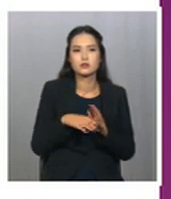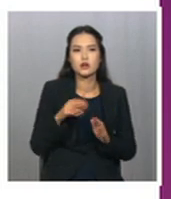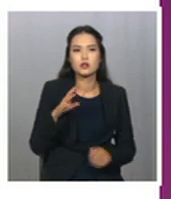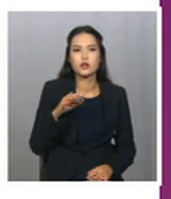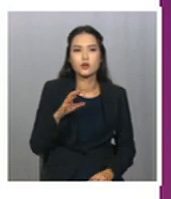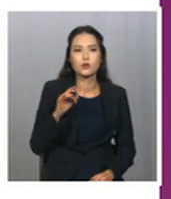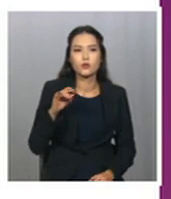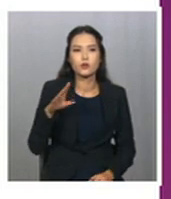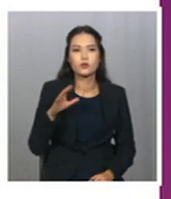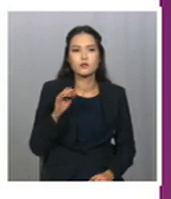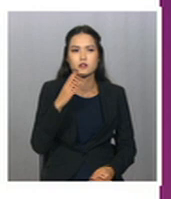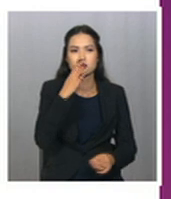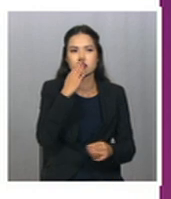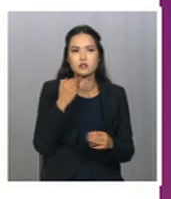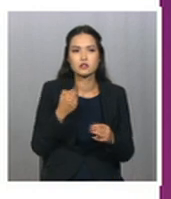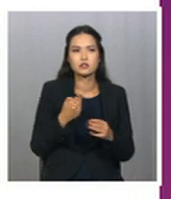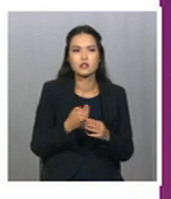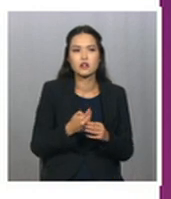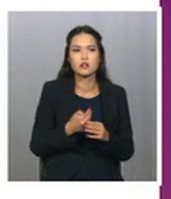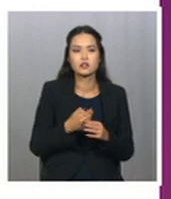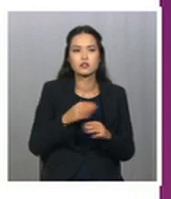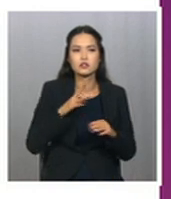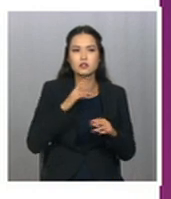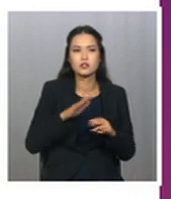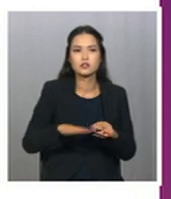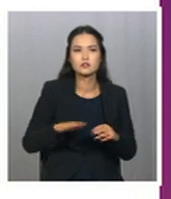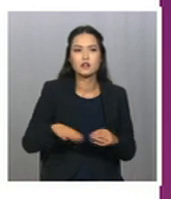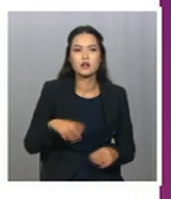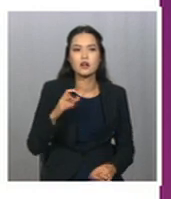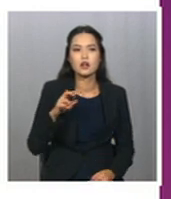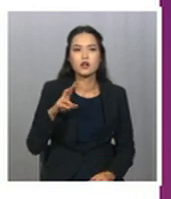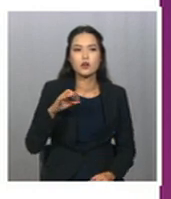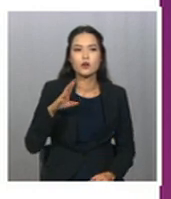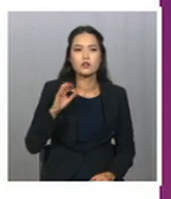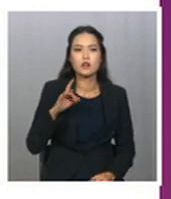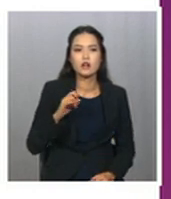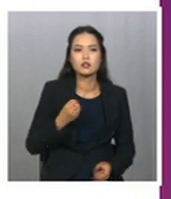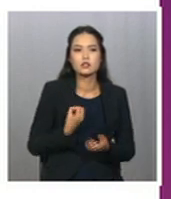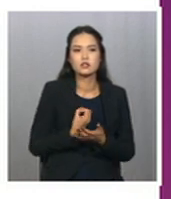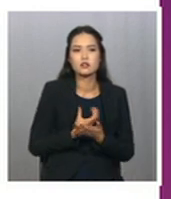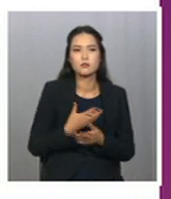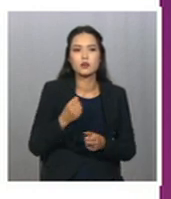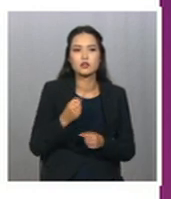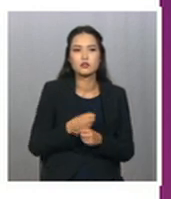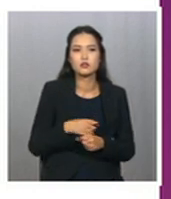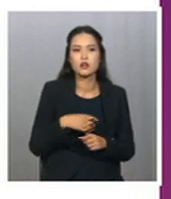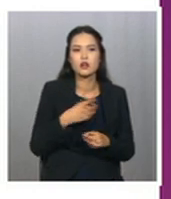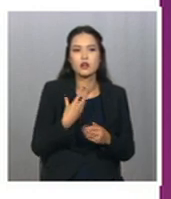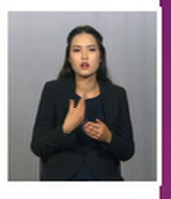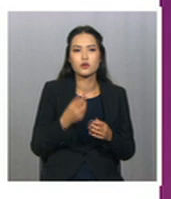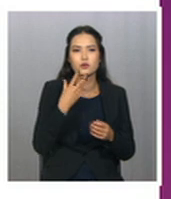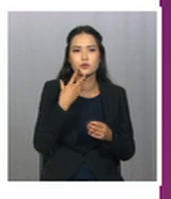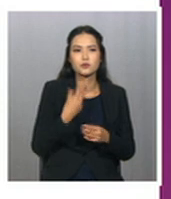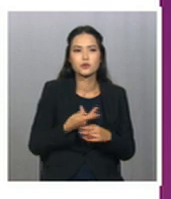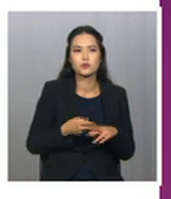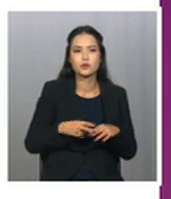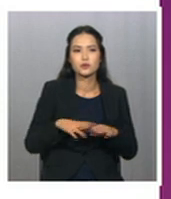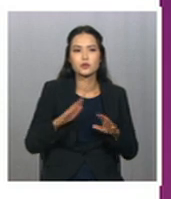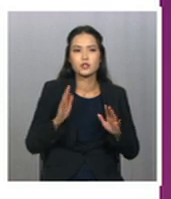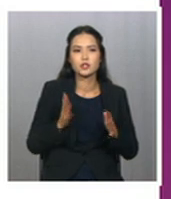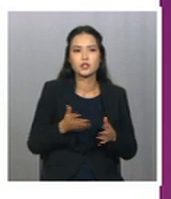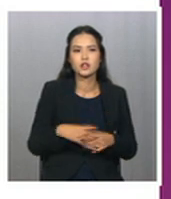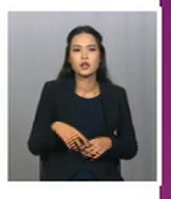Рузвельттің жақын қарындасы. Элеонораның қымбат жасауы әрі өзінің сол кездегі ел президентіне күйеу бала